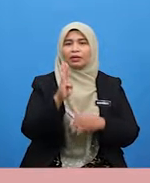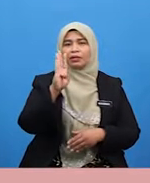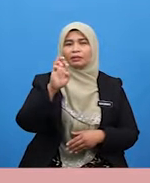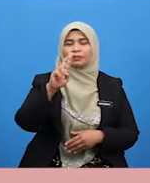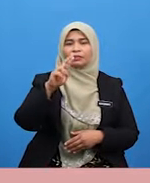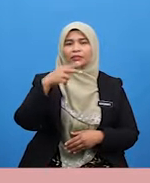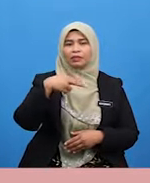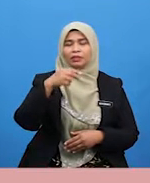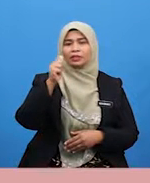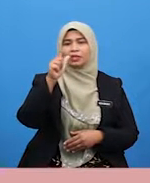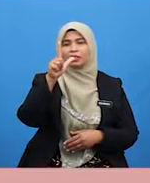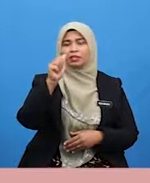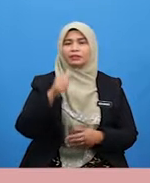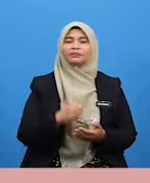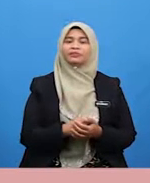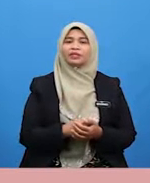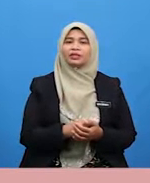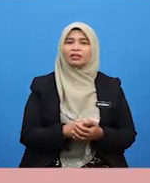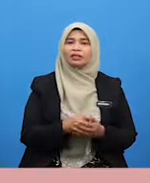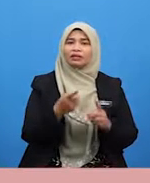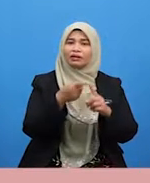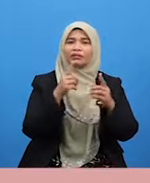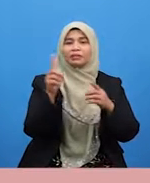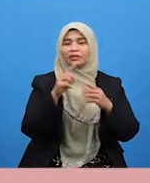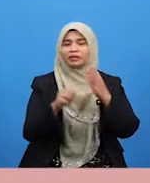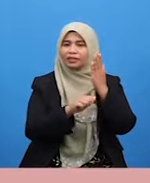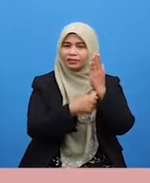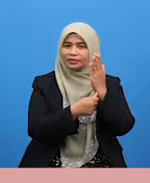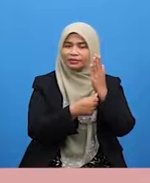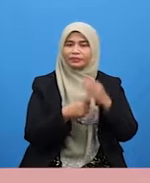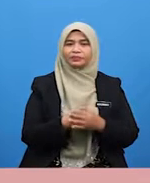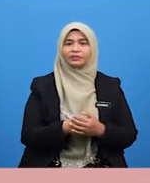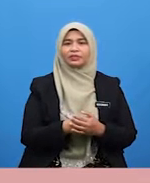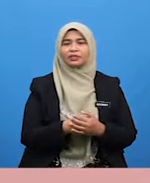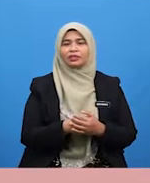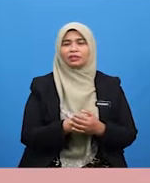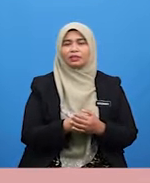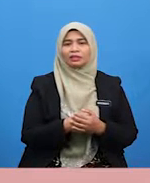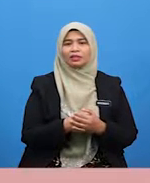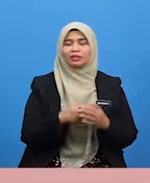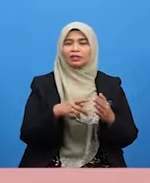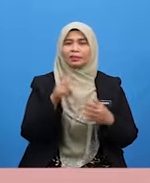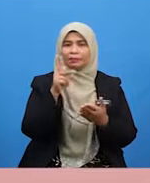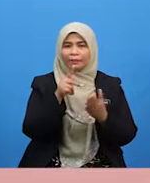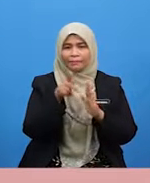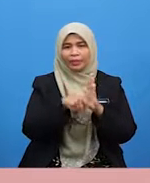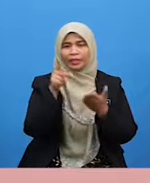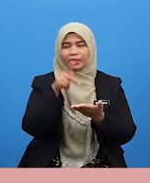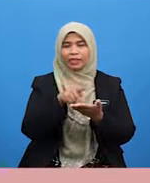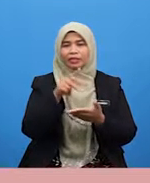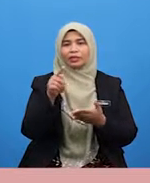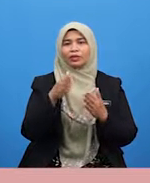memperkenalkannya? Dan dari mana asalnya? Ianya diperkenalkan oleh Amru bin